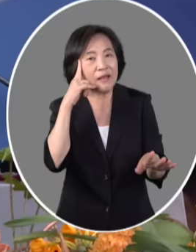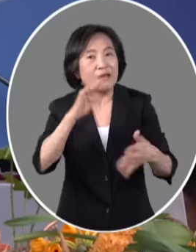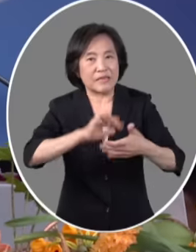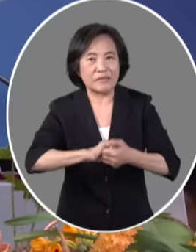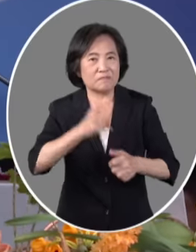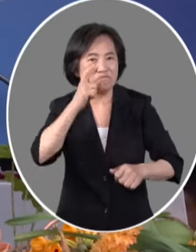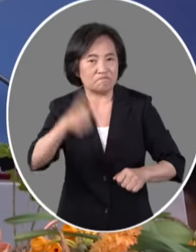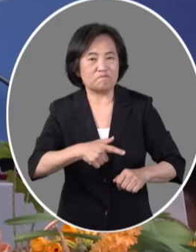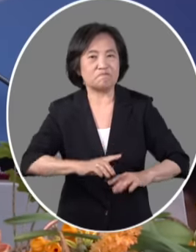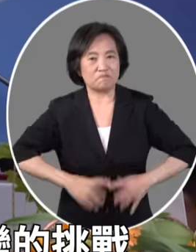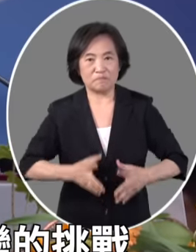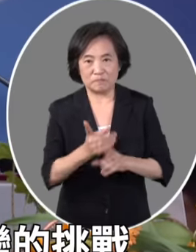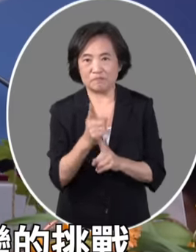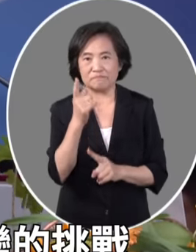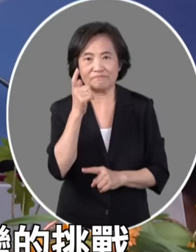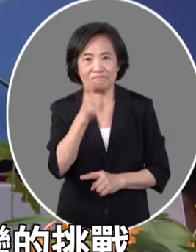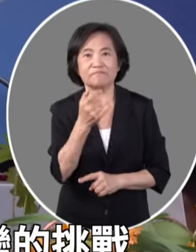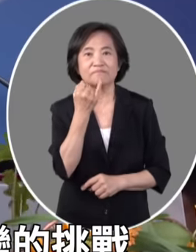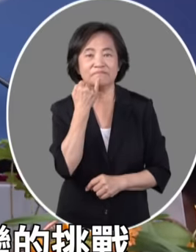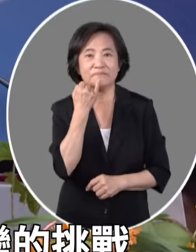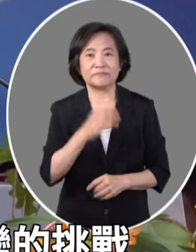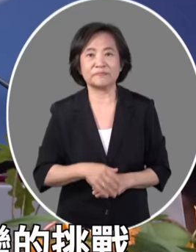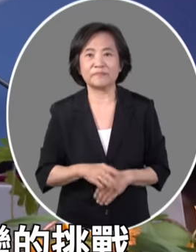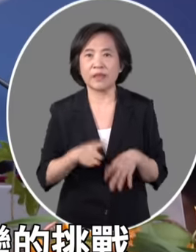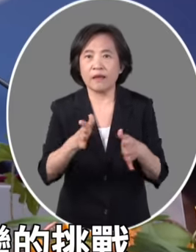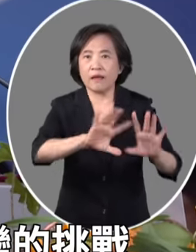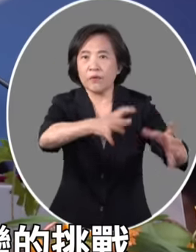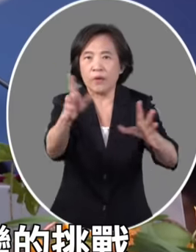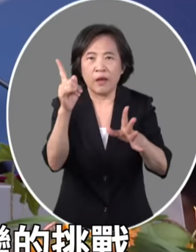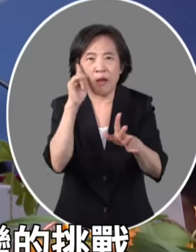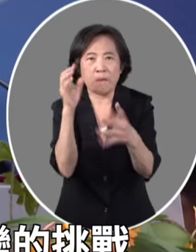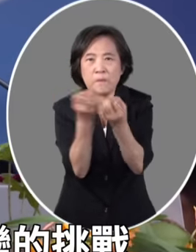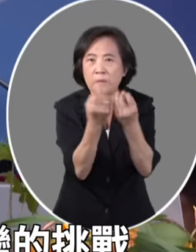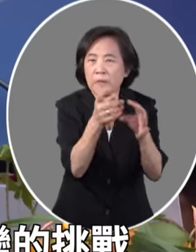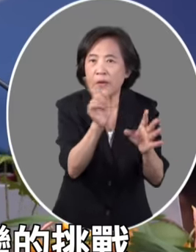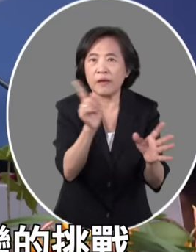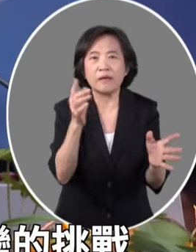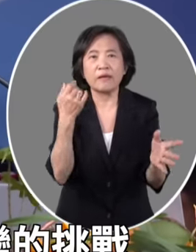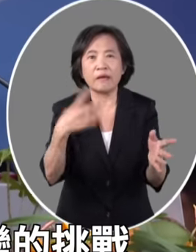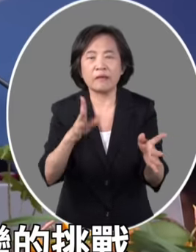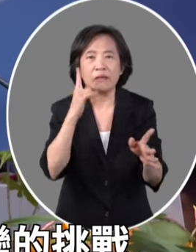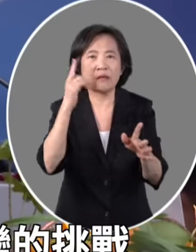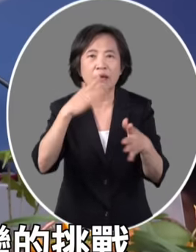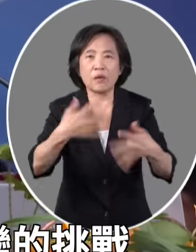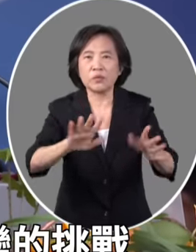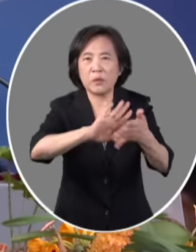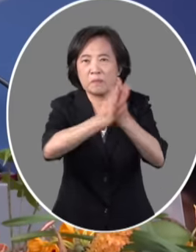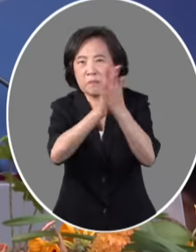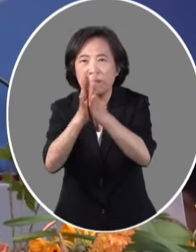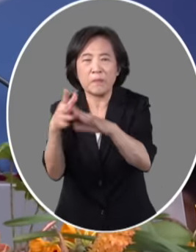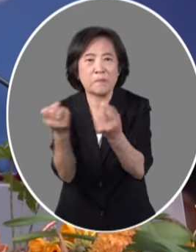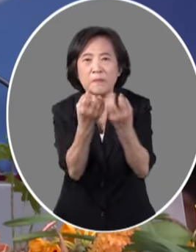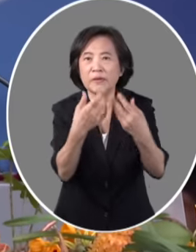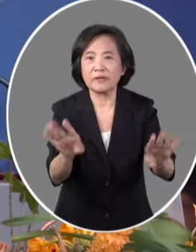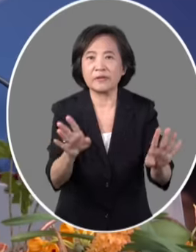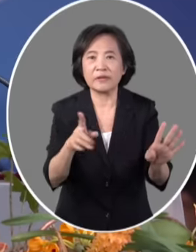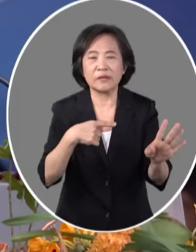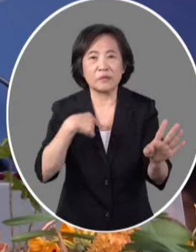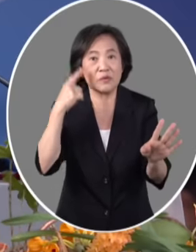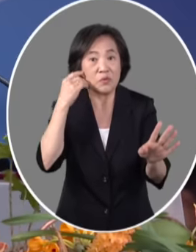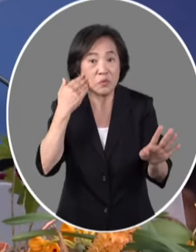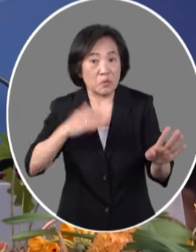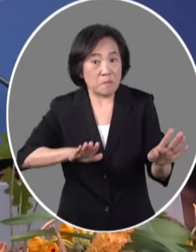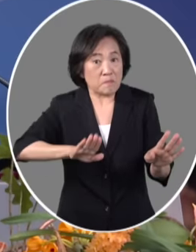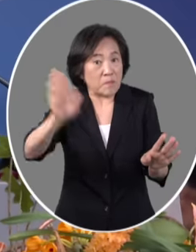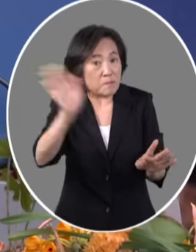不摇的精神。面对特殊的国际处境和瞬息万变的挑战，我们不前进